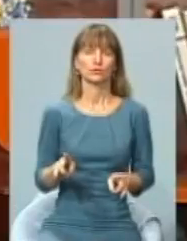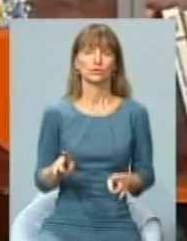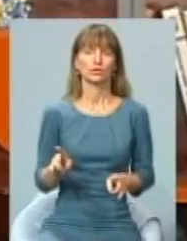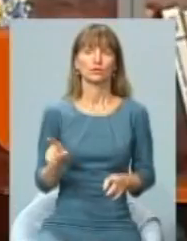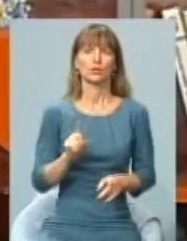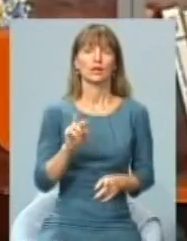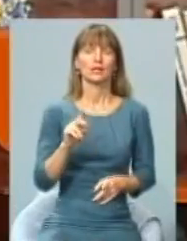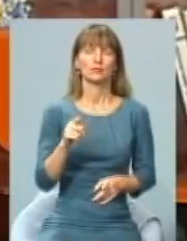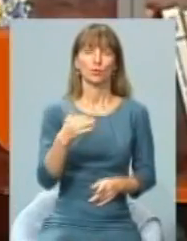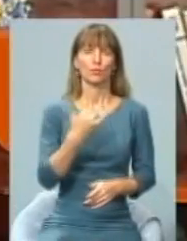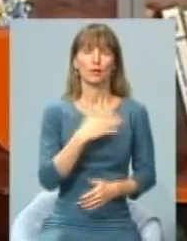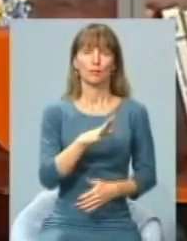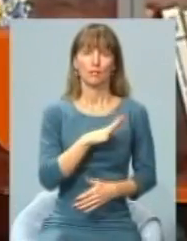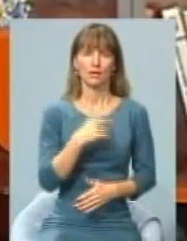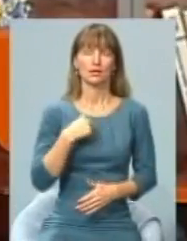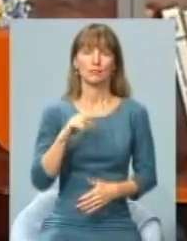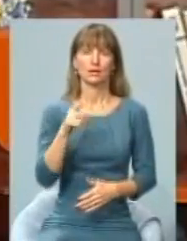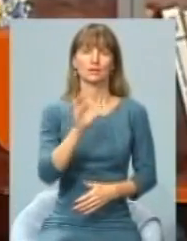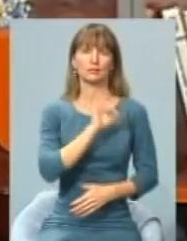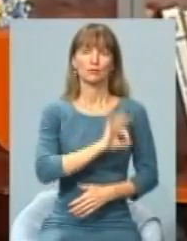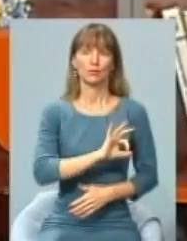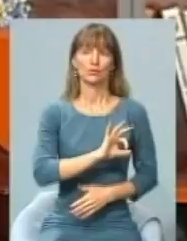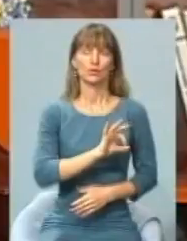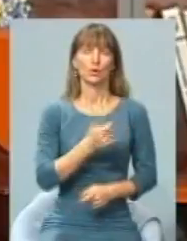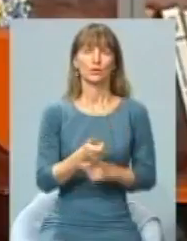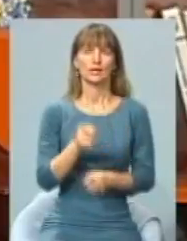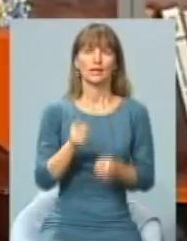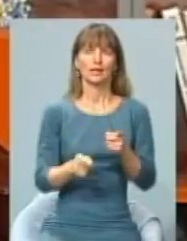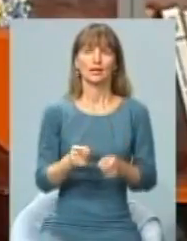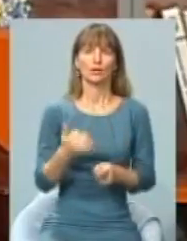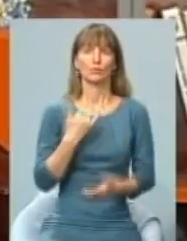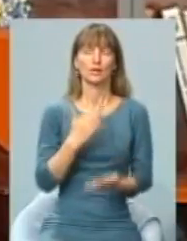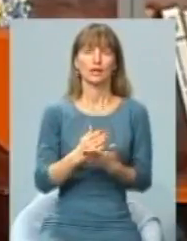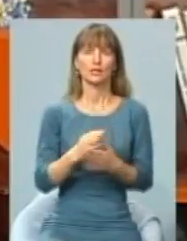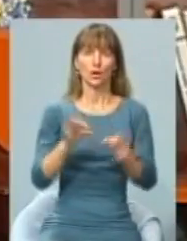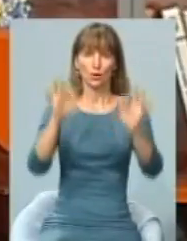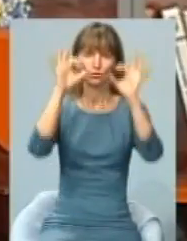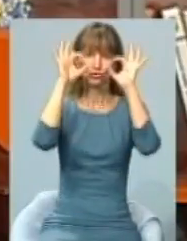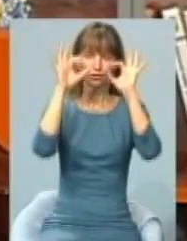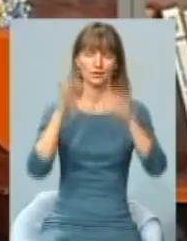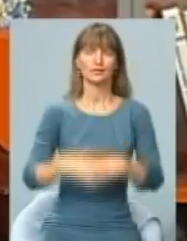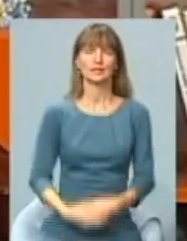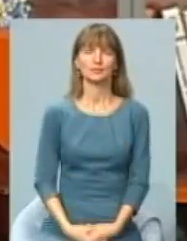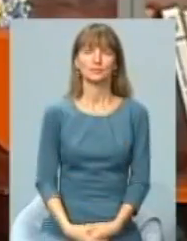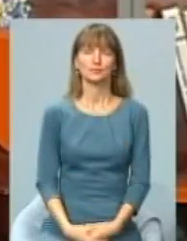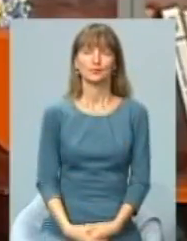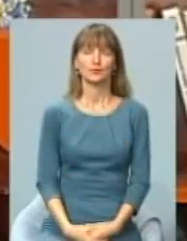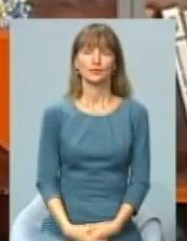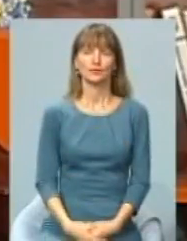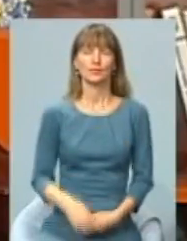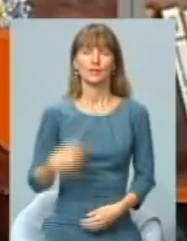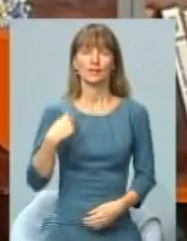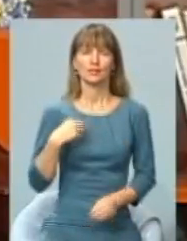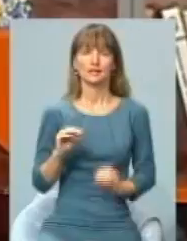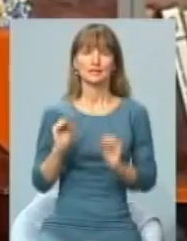бы она у меня даже была, то я бы ее использовала очень редко, потому что у меня есть очки, я вот так вот их